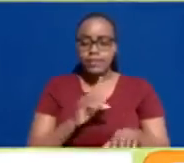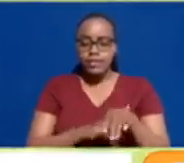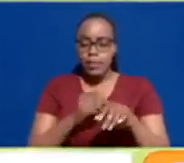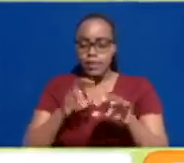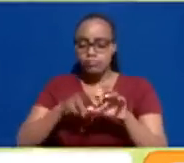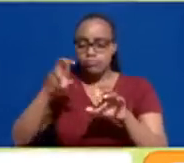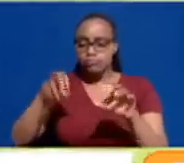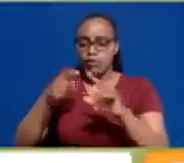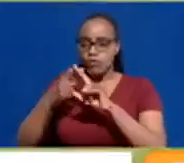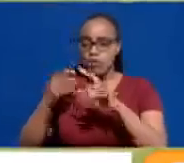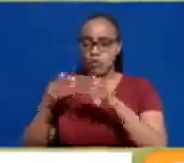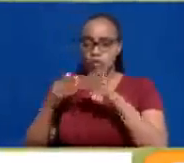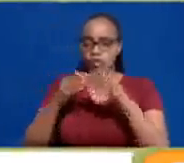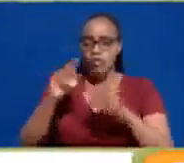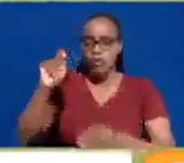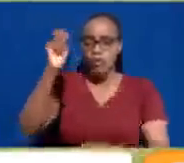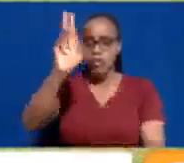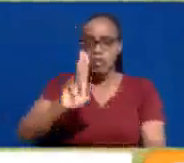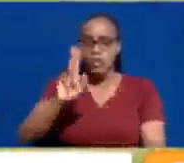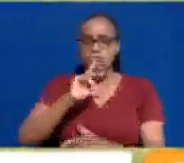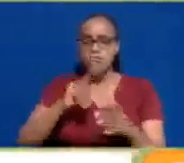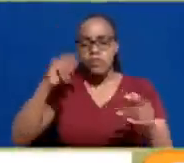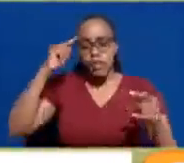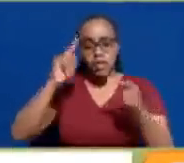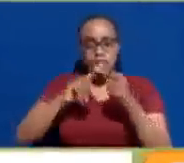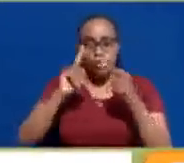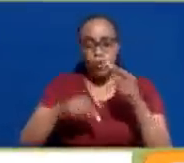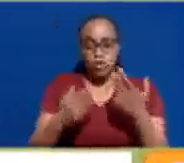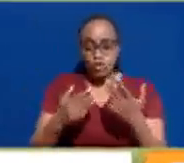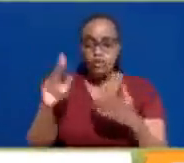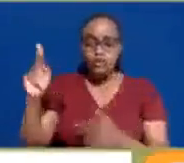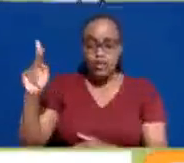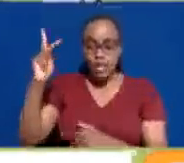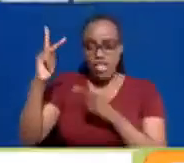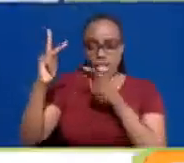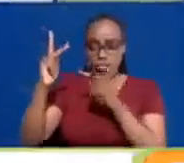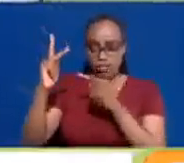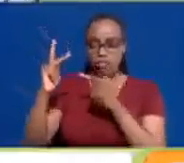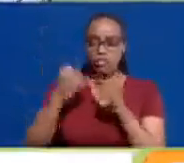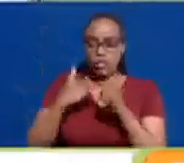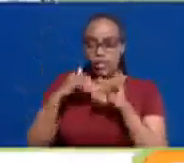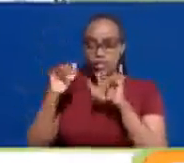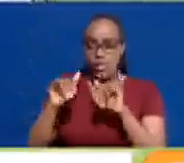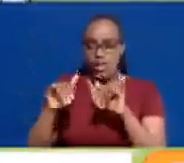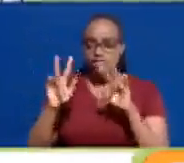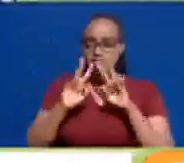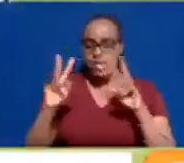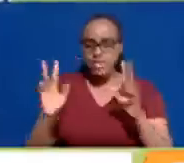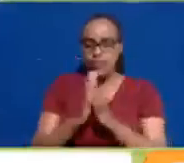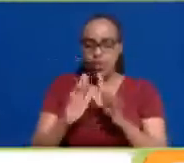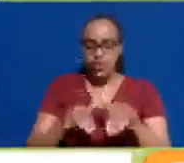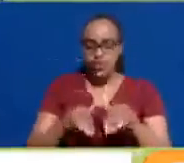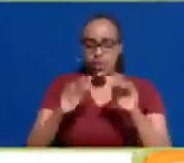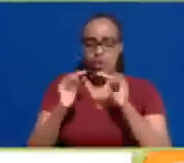Anapoondoka mamlakani, Rais Kenyatta anasema nia yake ni kuona kuwa taifa la Kenya limesalia kuwa na amani na